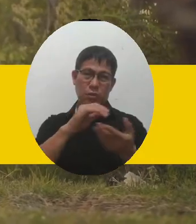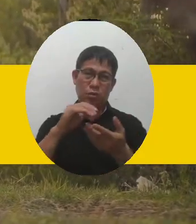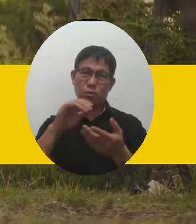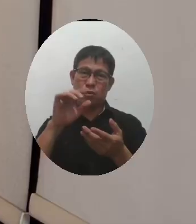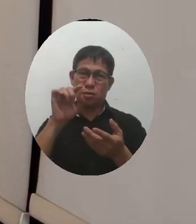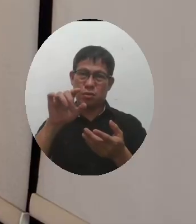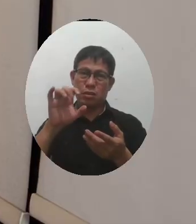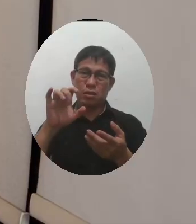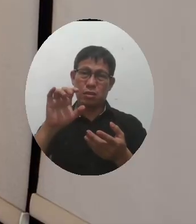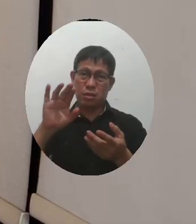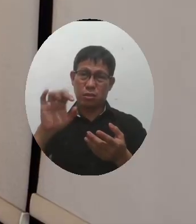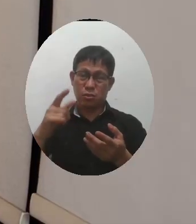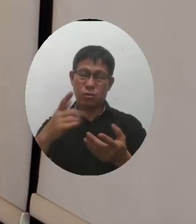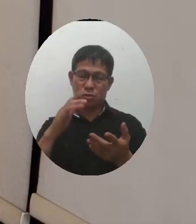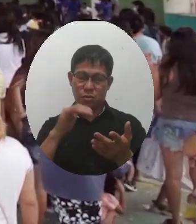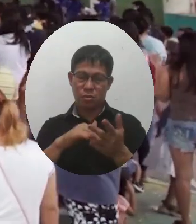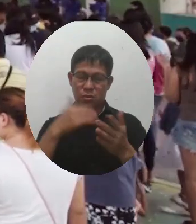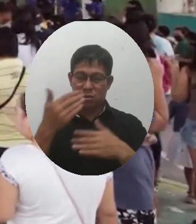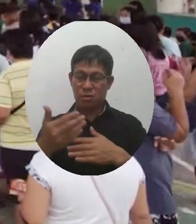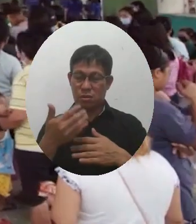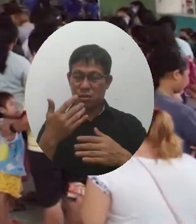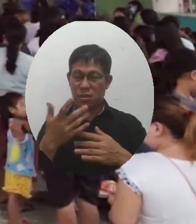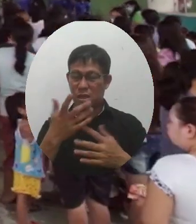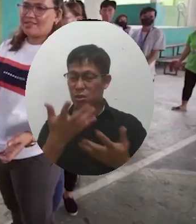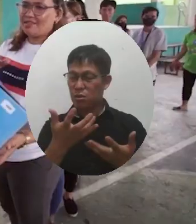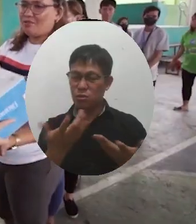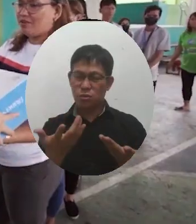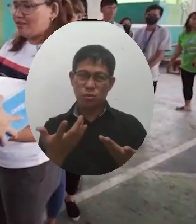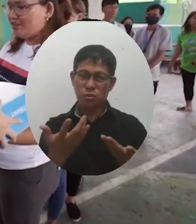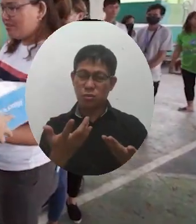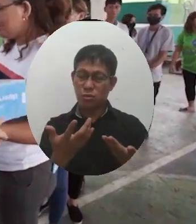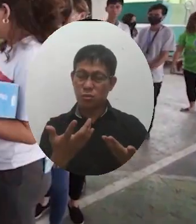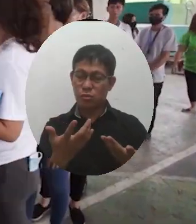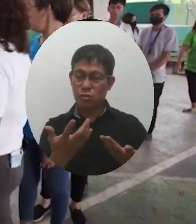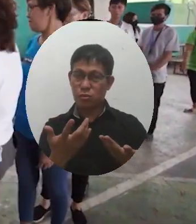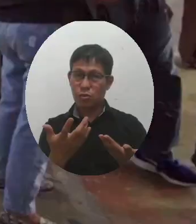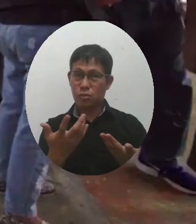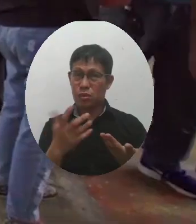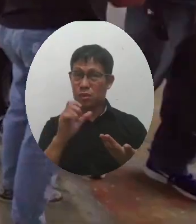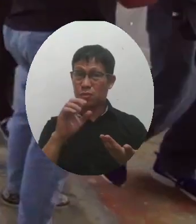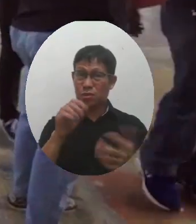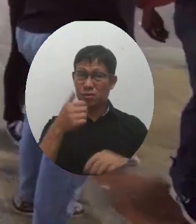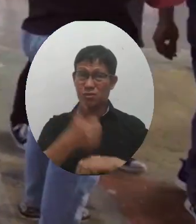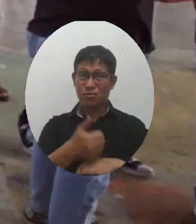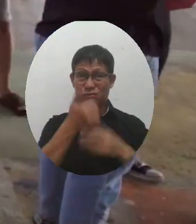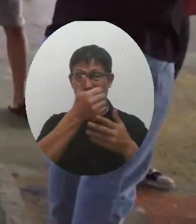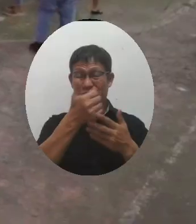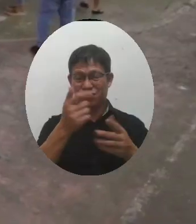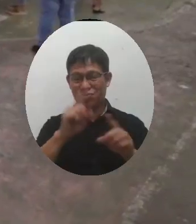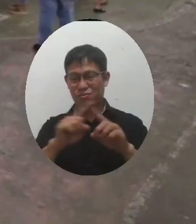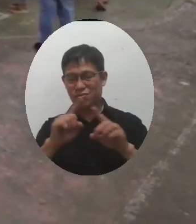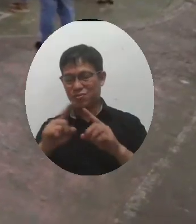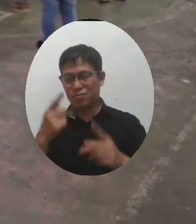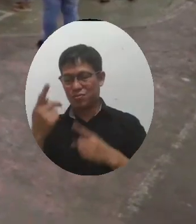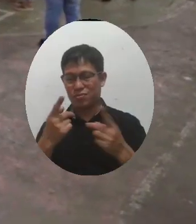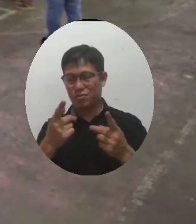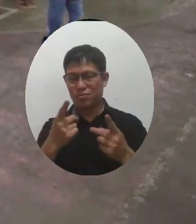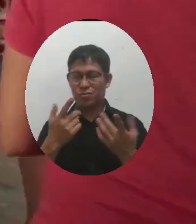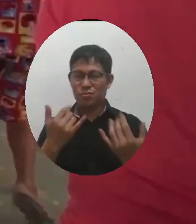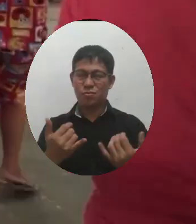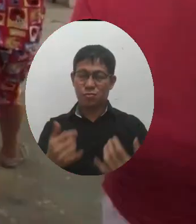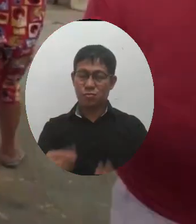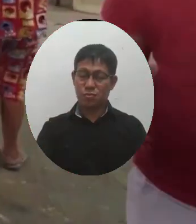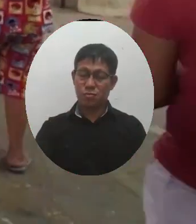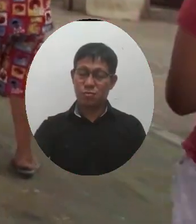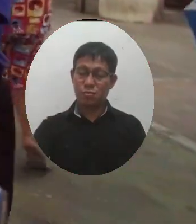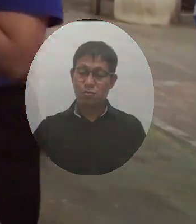donate@kapwako.org. Maraming salamat po. Susunod, ang iba pa mga natulungan ng partner natin SM Foundation dito sa pagbabalik ng